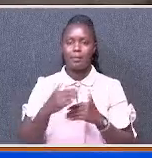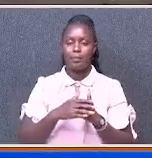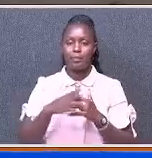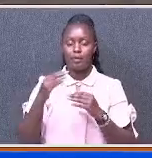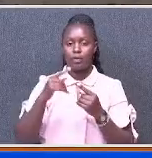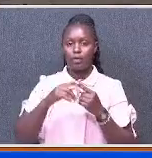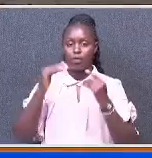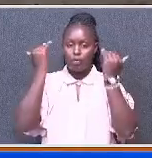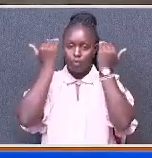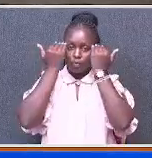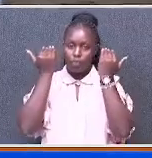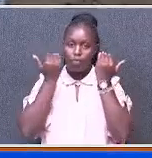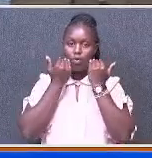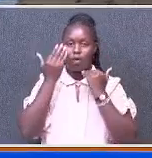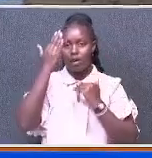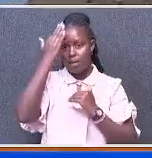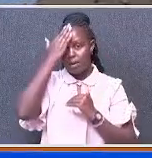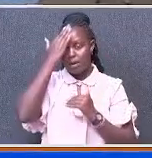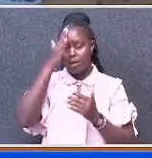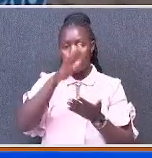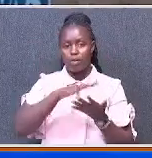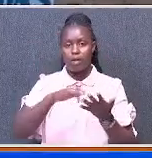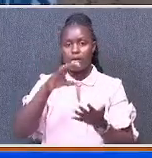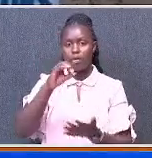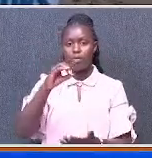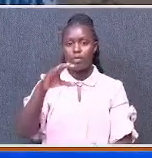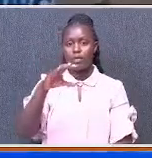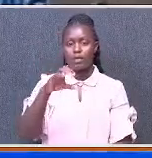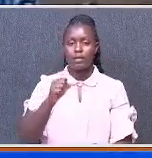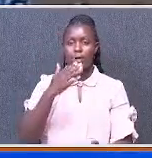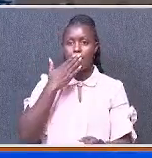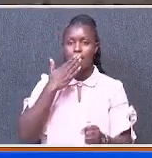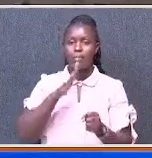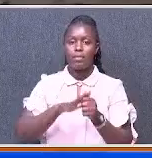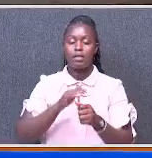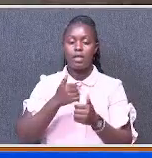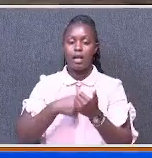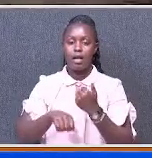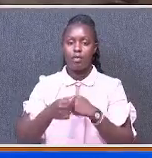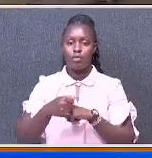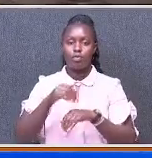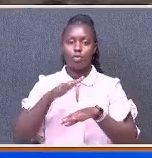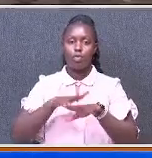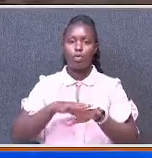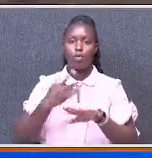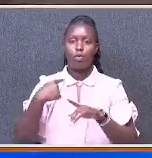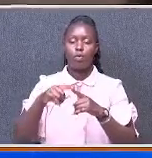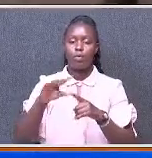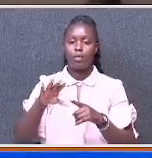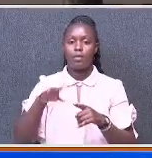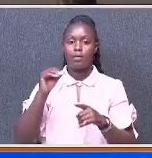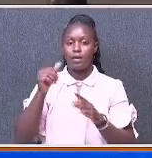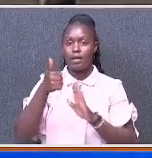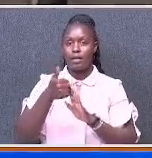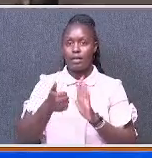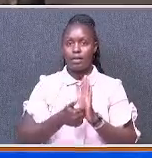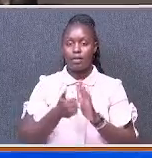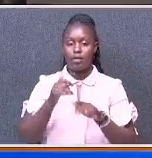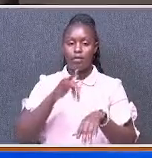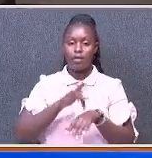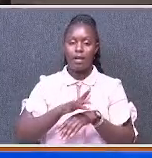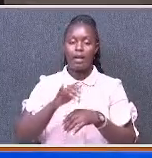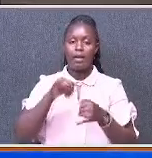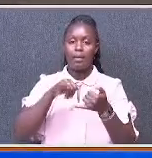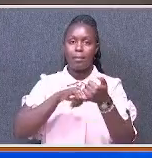court on Monday, with the area OCS promising to take stern action on anyone who will be found pushing the agenda of early